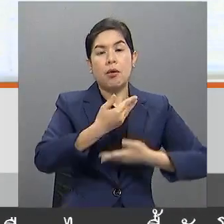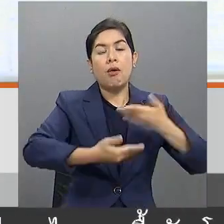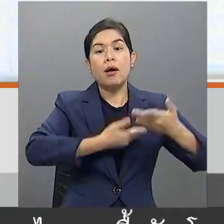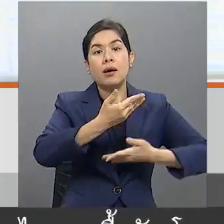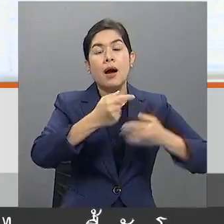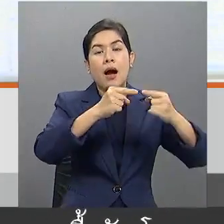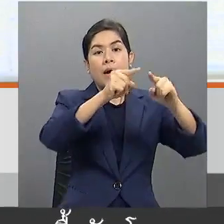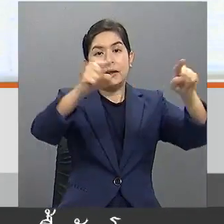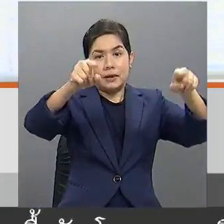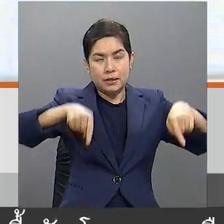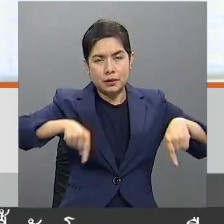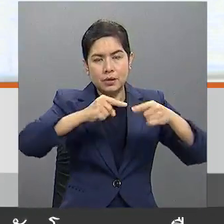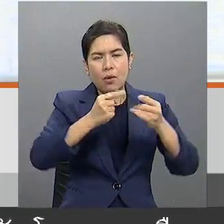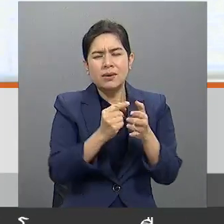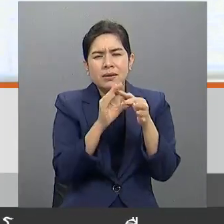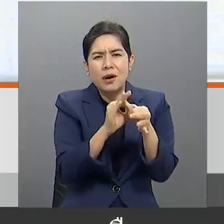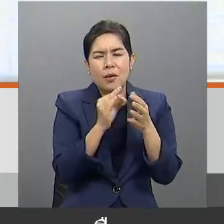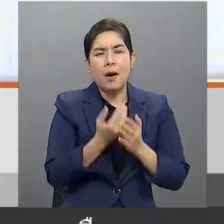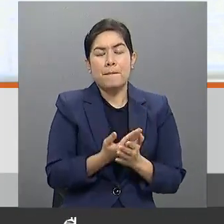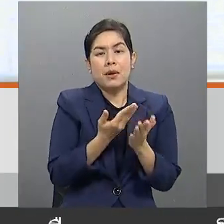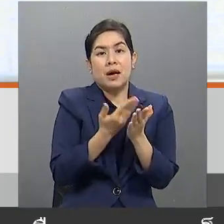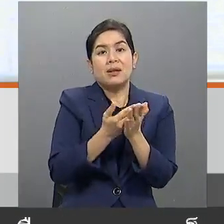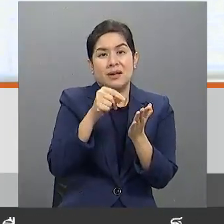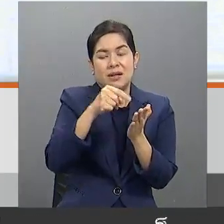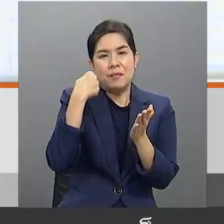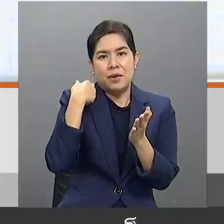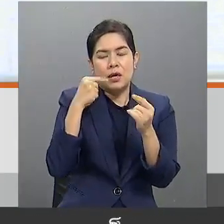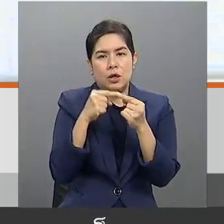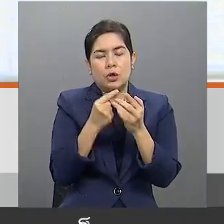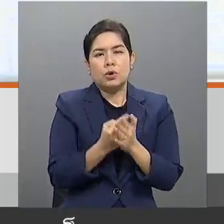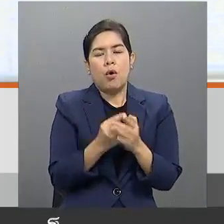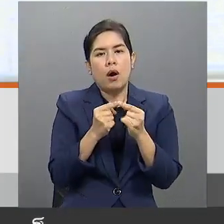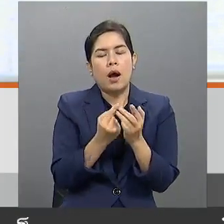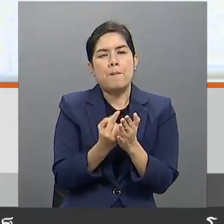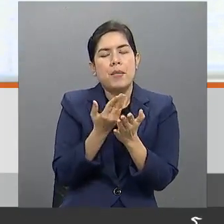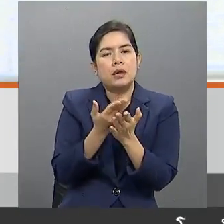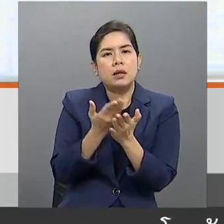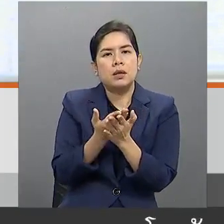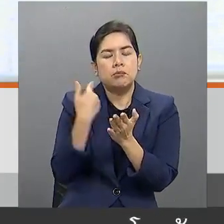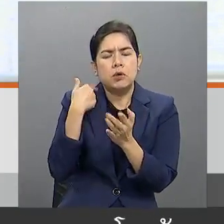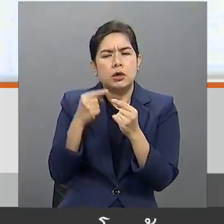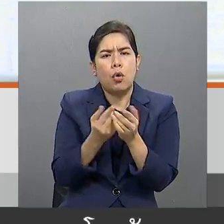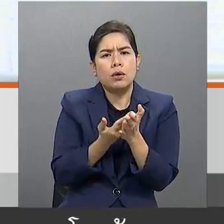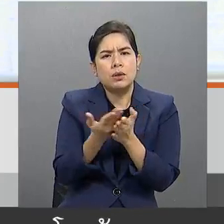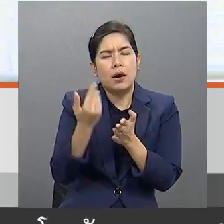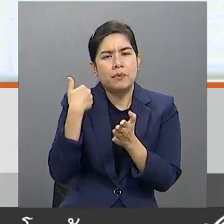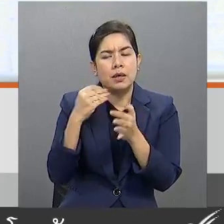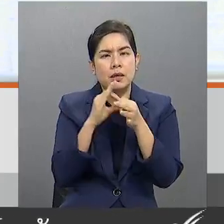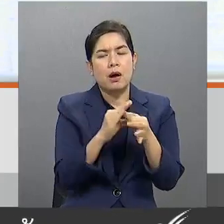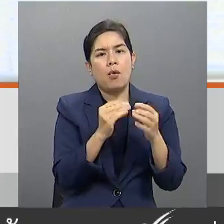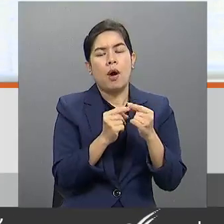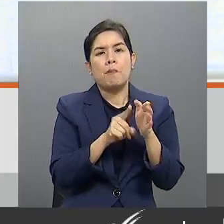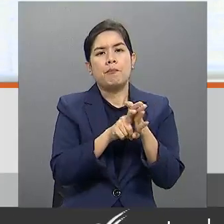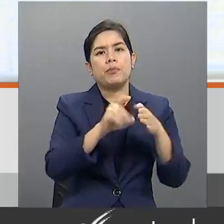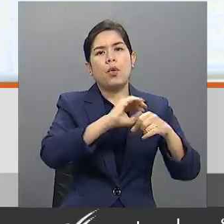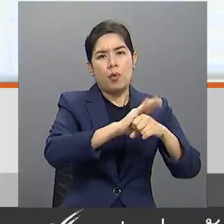รองรับพรกครูวิทย์ค่ะส่วนใหญ่น่าจะใช้ไปกับผ่านเค้าแจกของเราชนะของที่สภ.